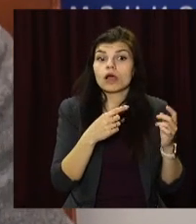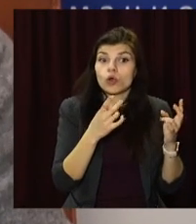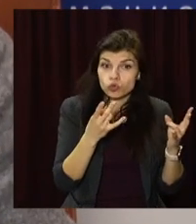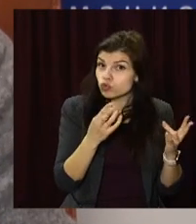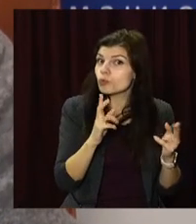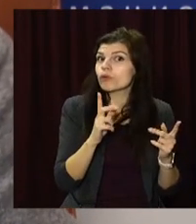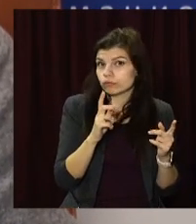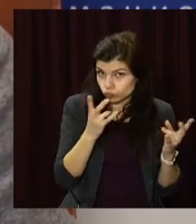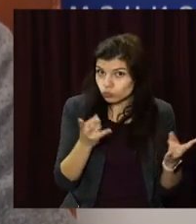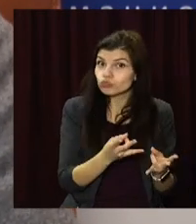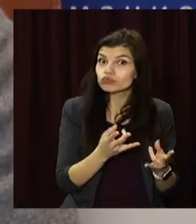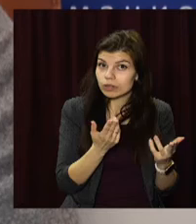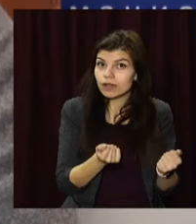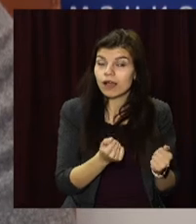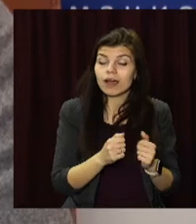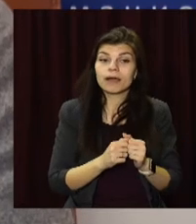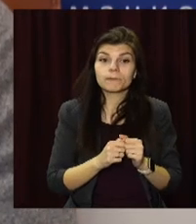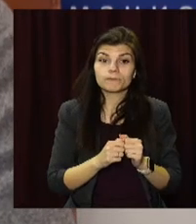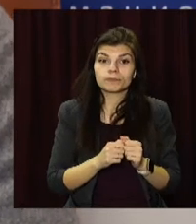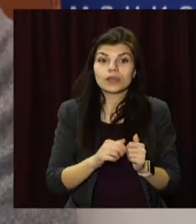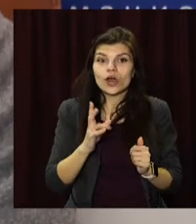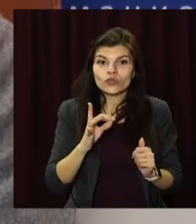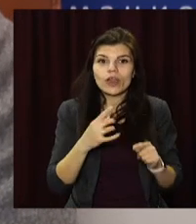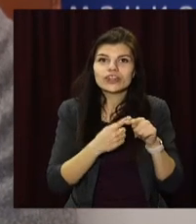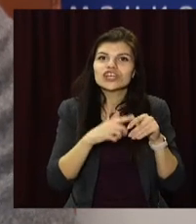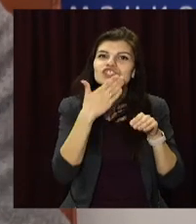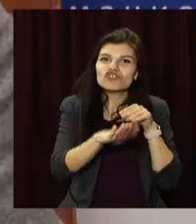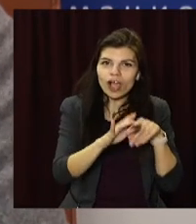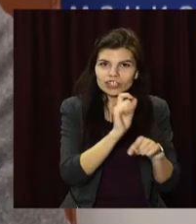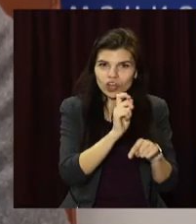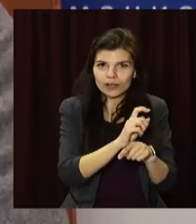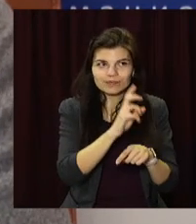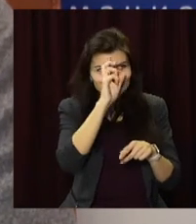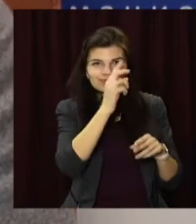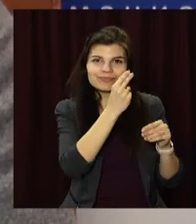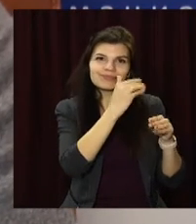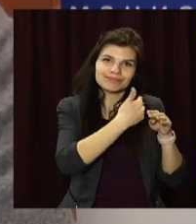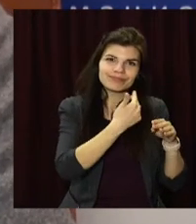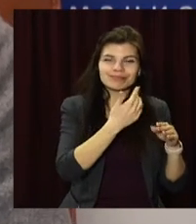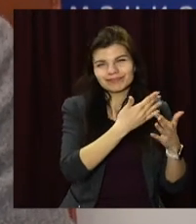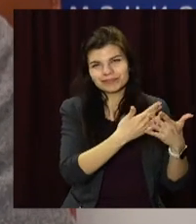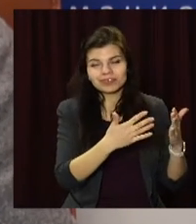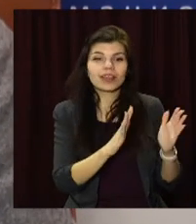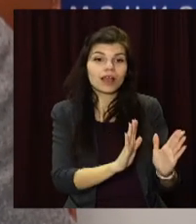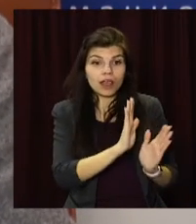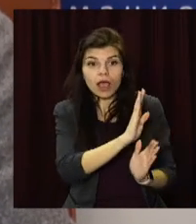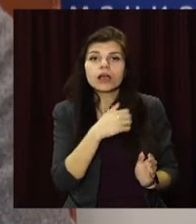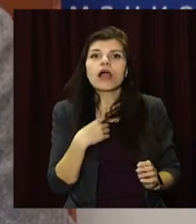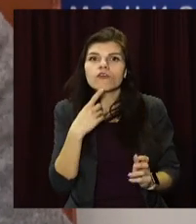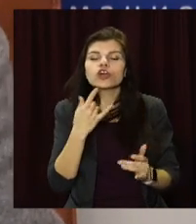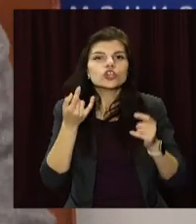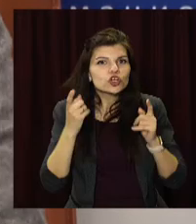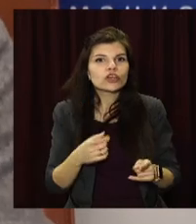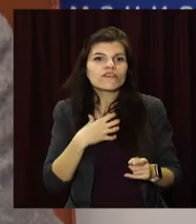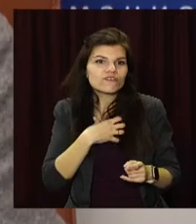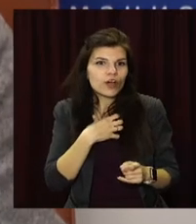бы лишней, да, то есть, но это только часть задачи, а я бы говорил о такой вот настоящей такой